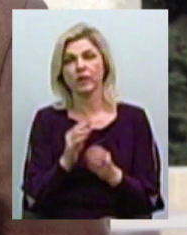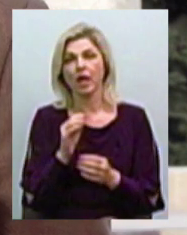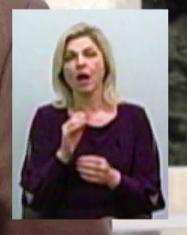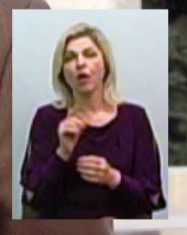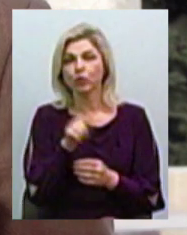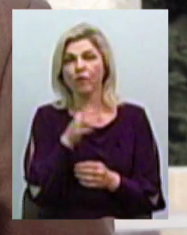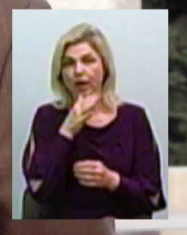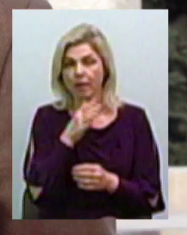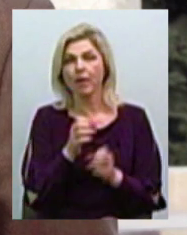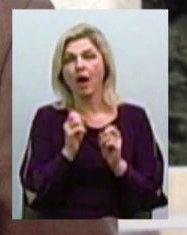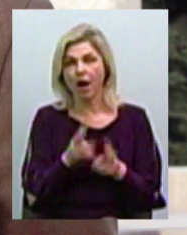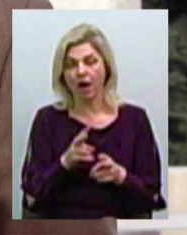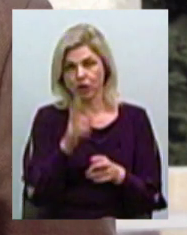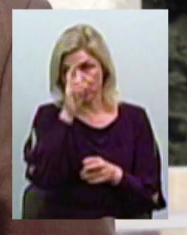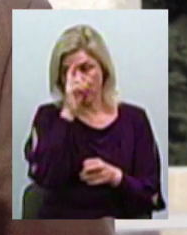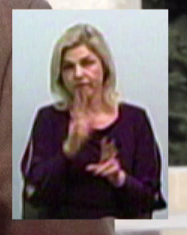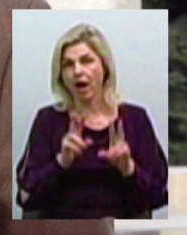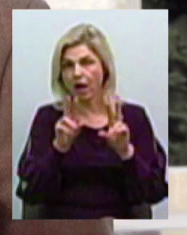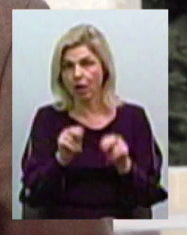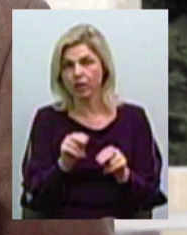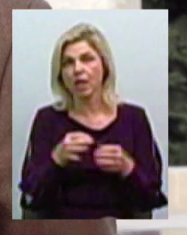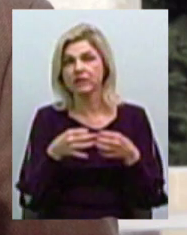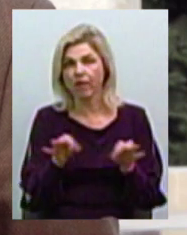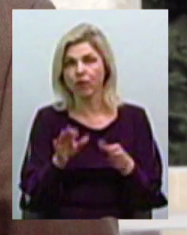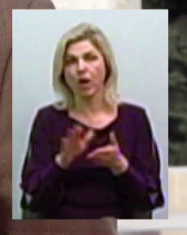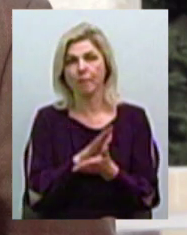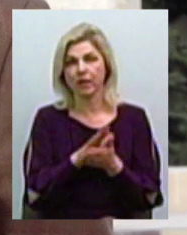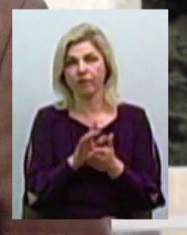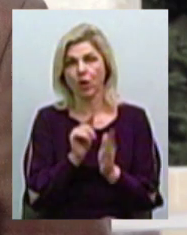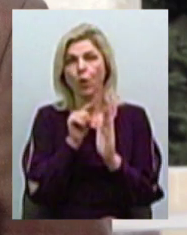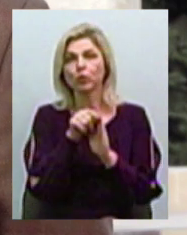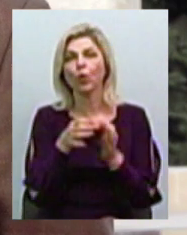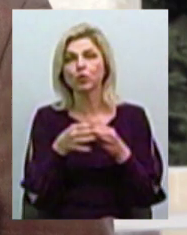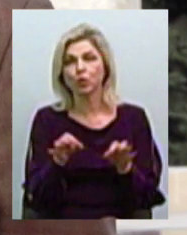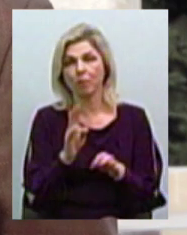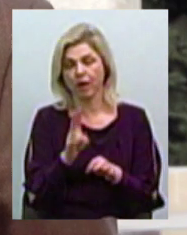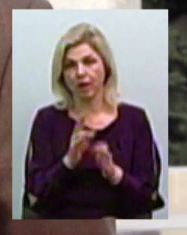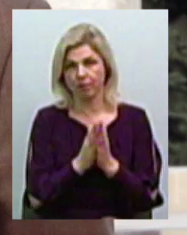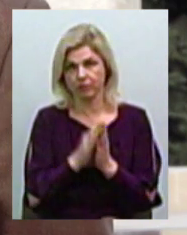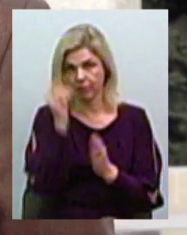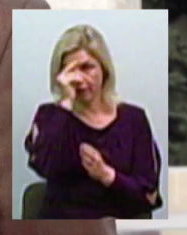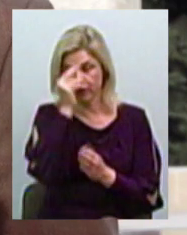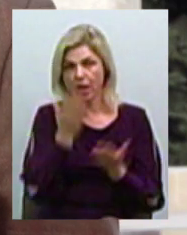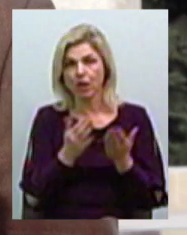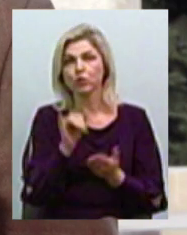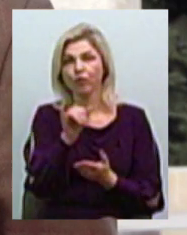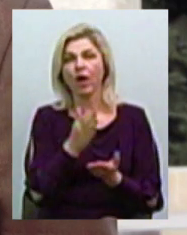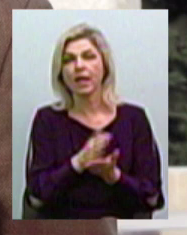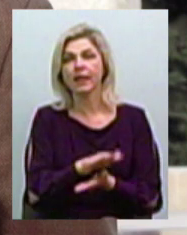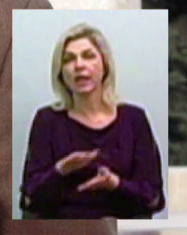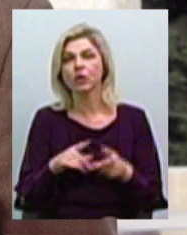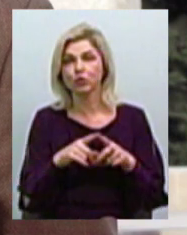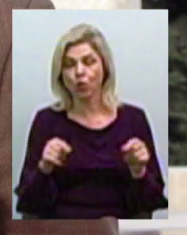держава гарантує вільний та безкоштовний доступ до цих матеріалів. І якщо у вас є діти-школярі, то